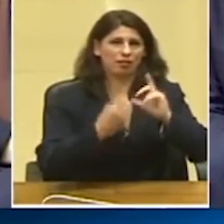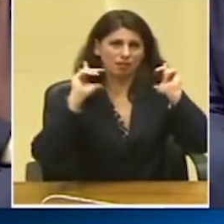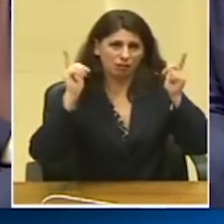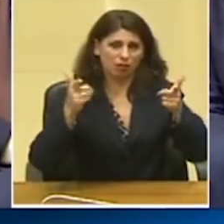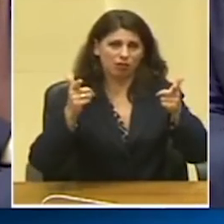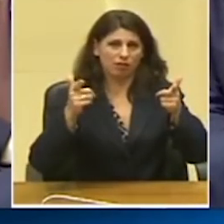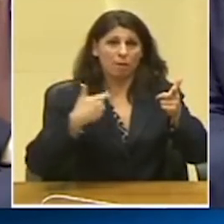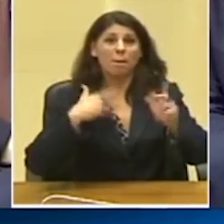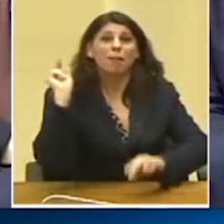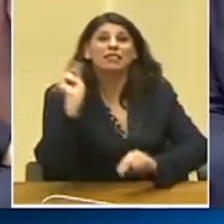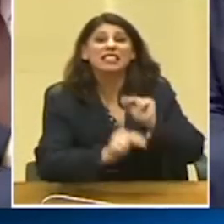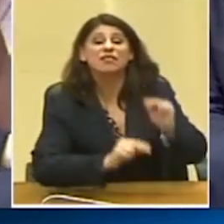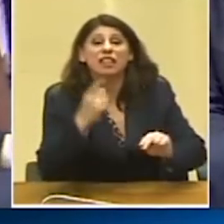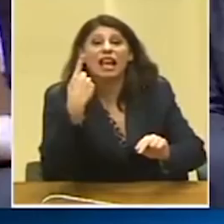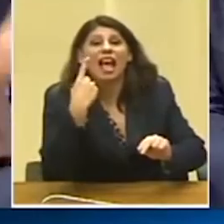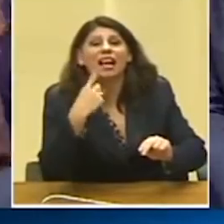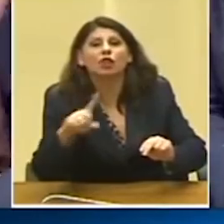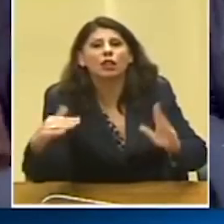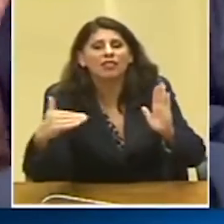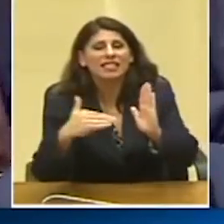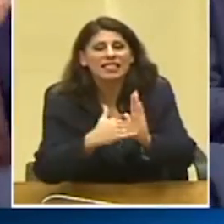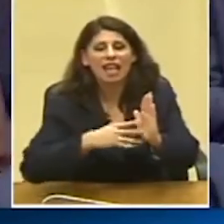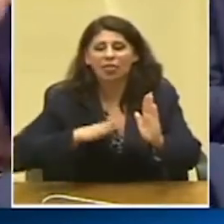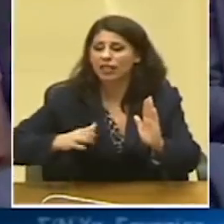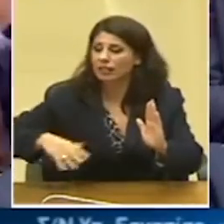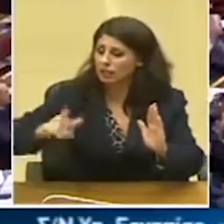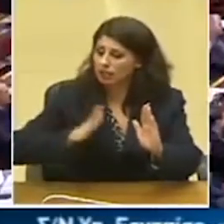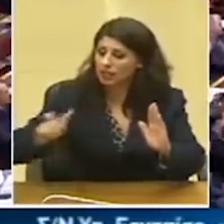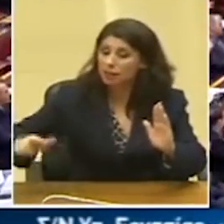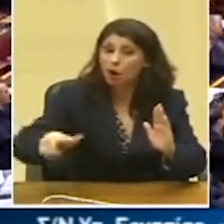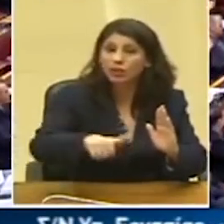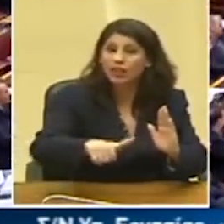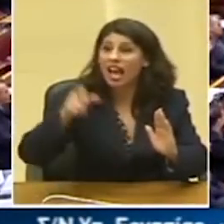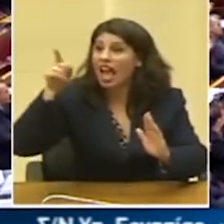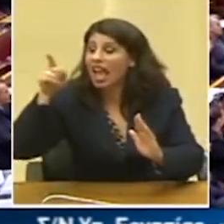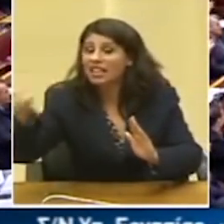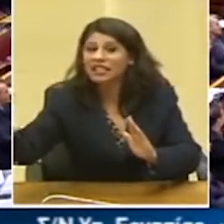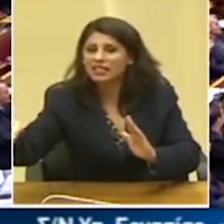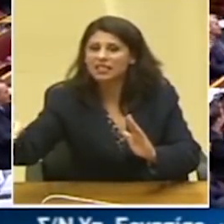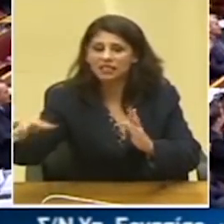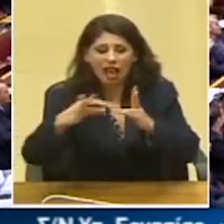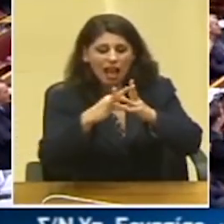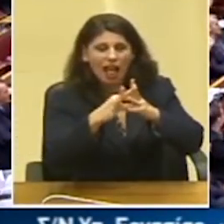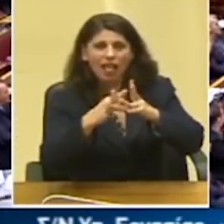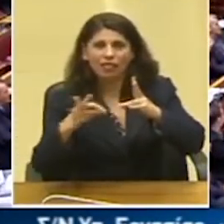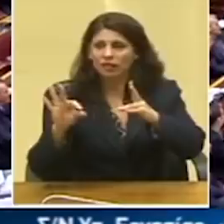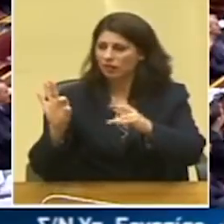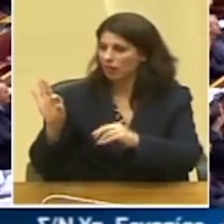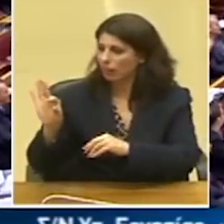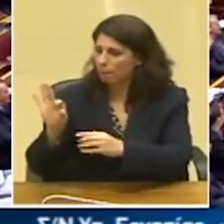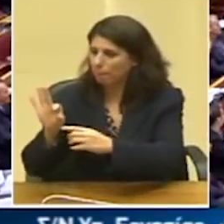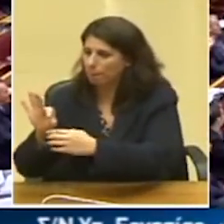Με ψήφισαν εκατοντάδες χιλιάδες συμπολίτες μας. Εσείς πήρατε το δαχτυλίδι από τον κύριο